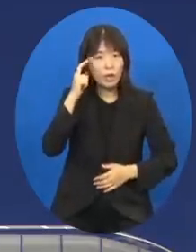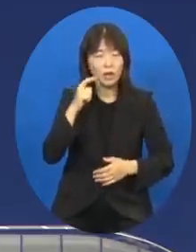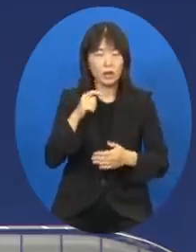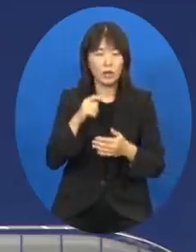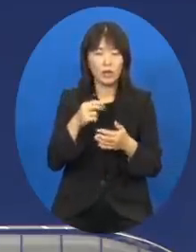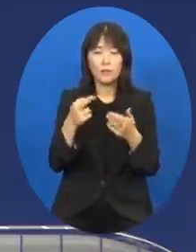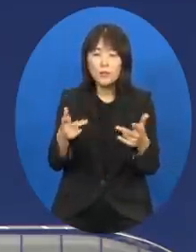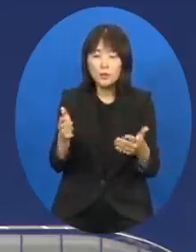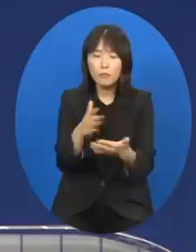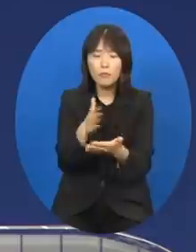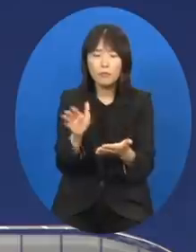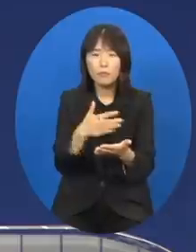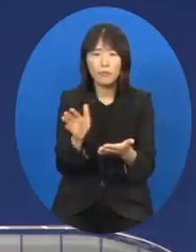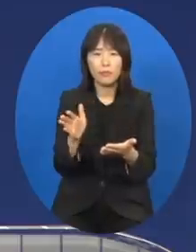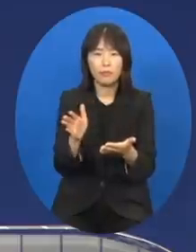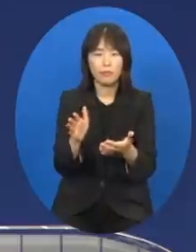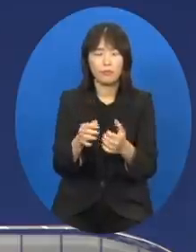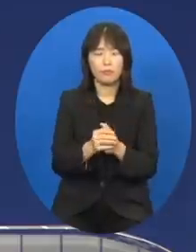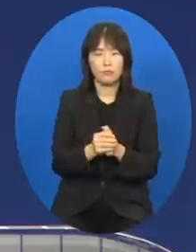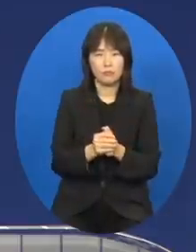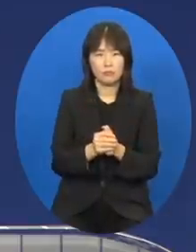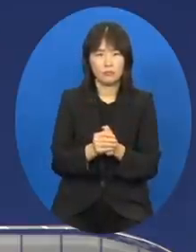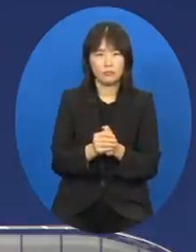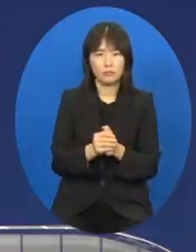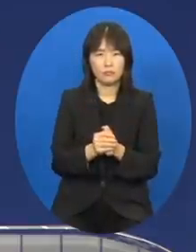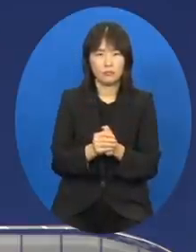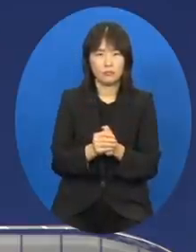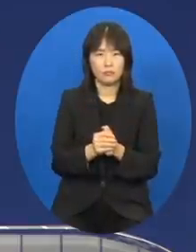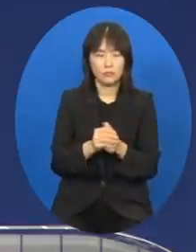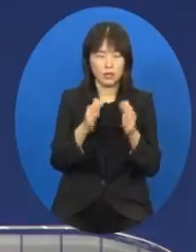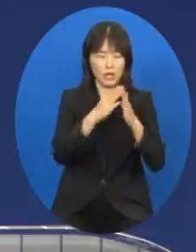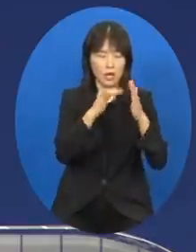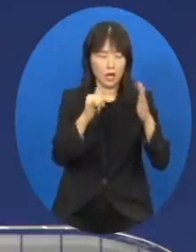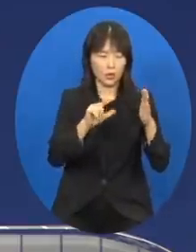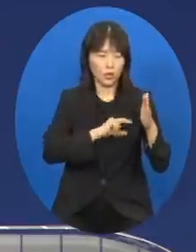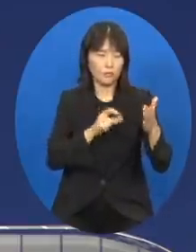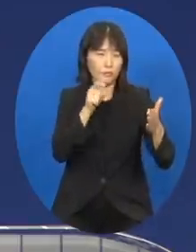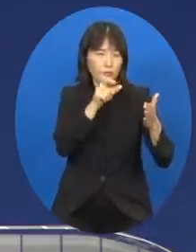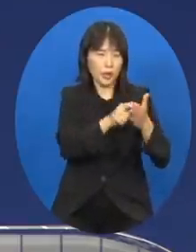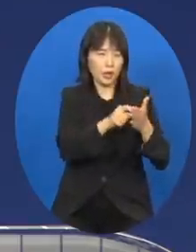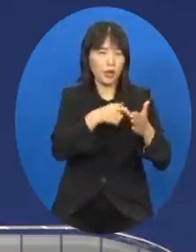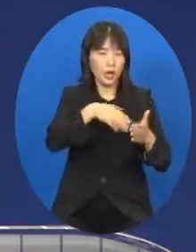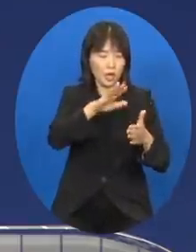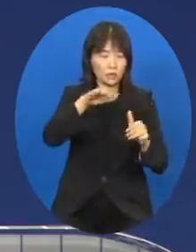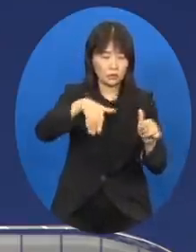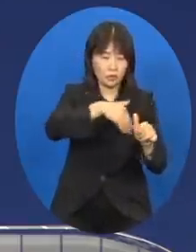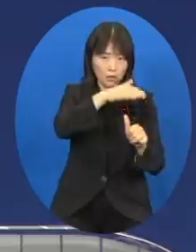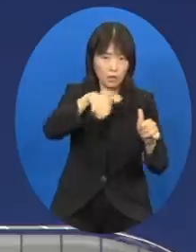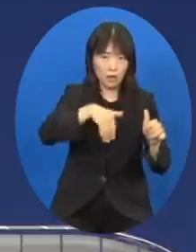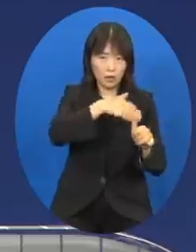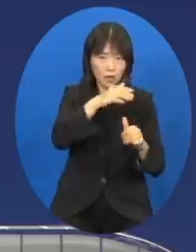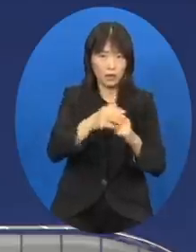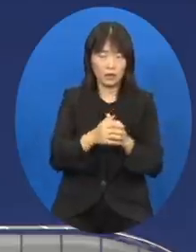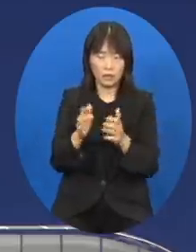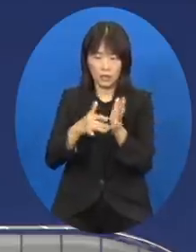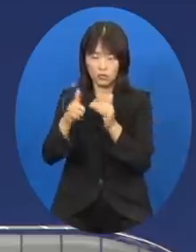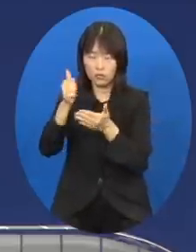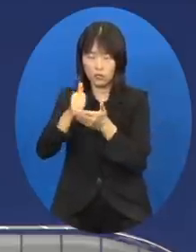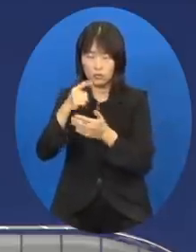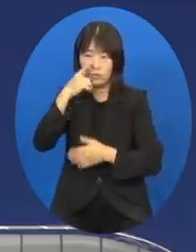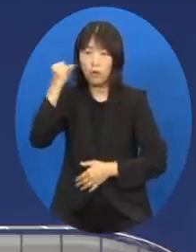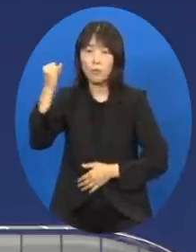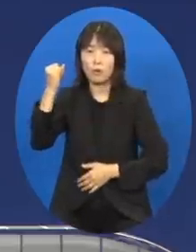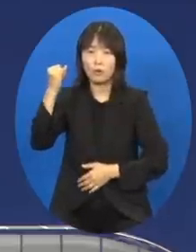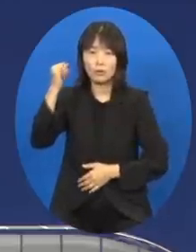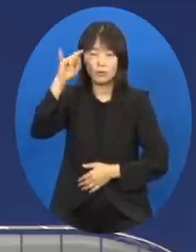호적하러 사람들이 다 마을마다 호적하러 가는 형편이라 예수님 어머니 마리아가